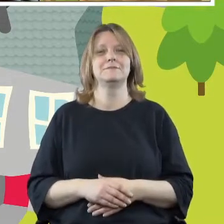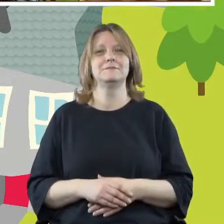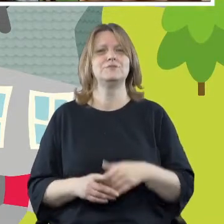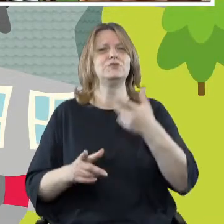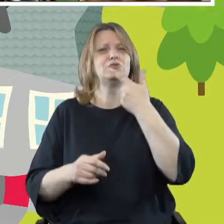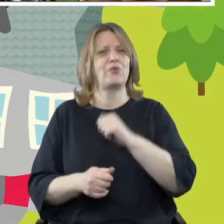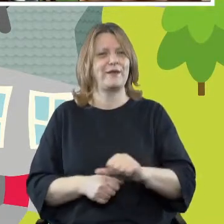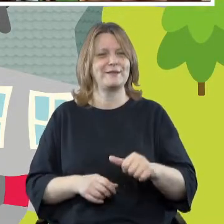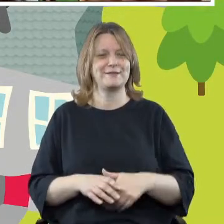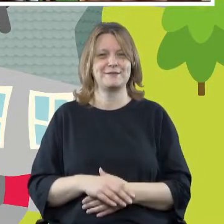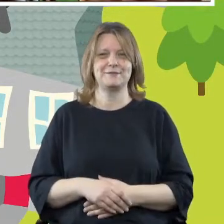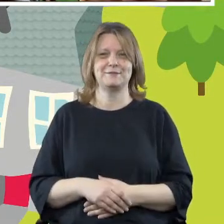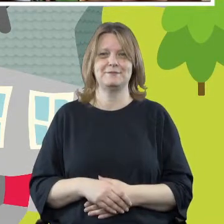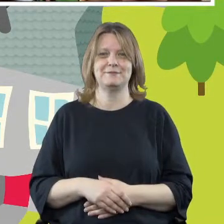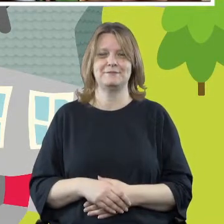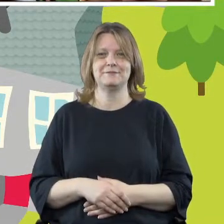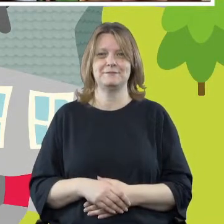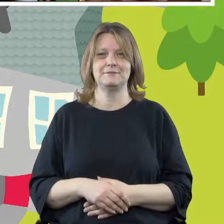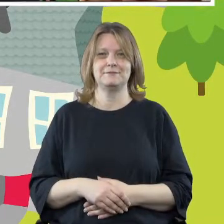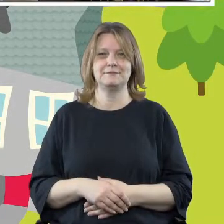Co to jest?